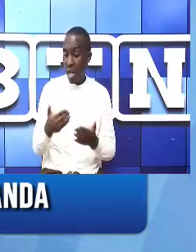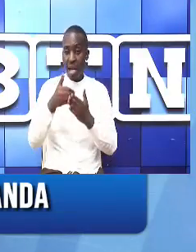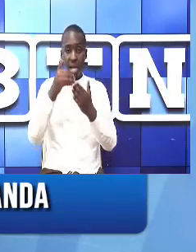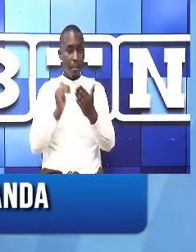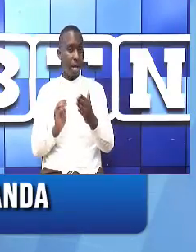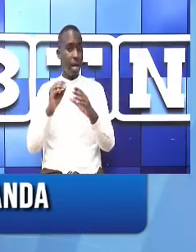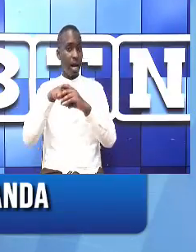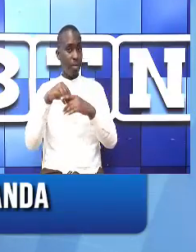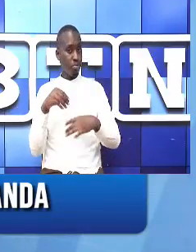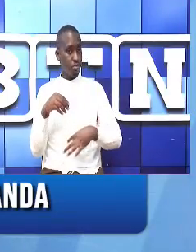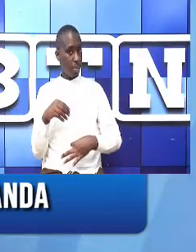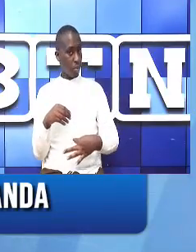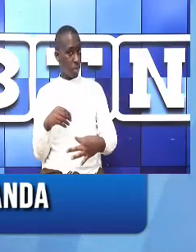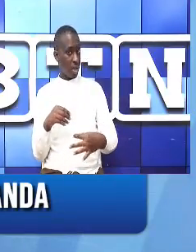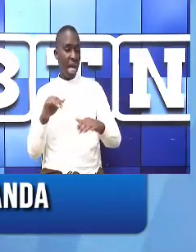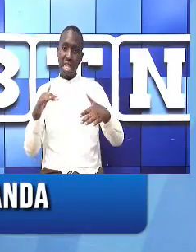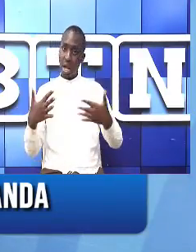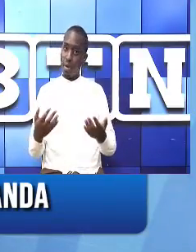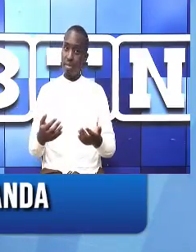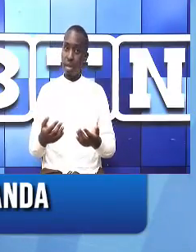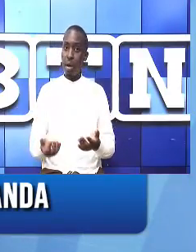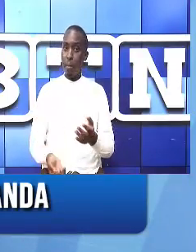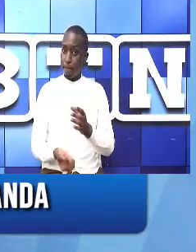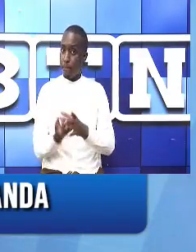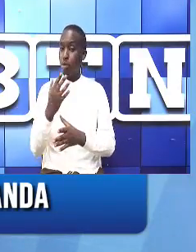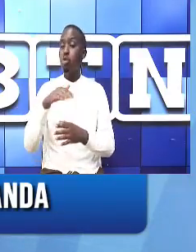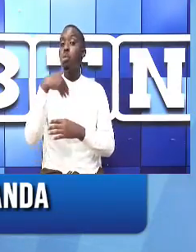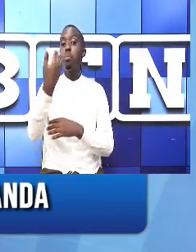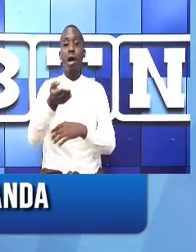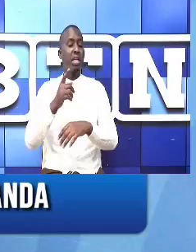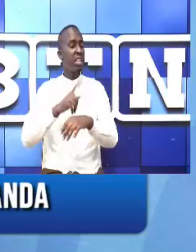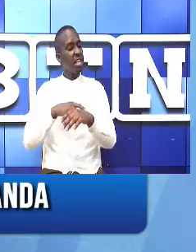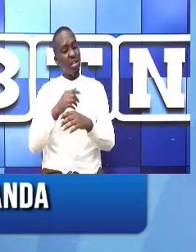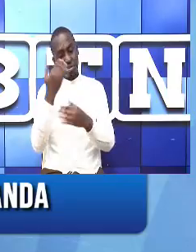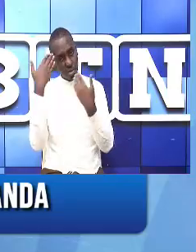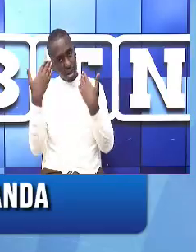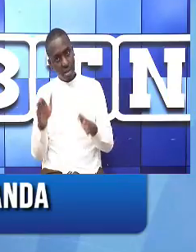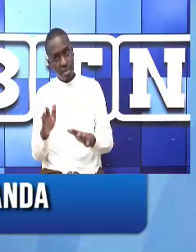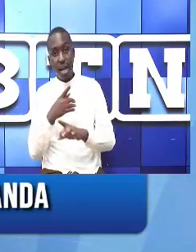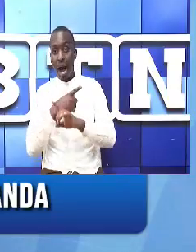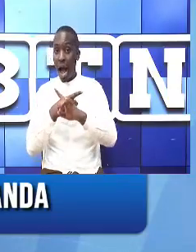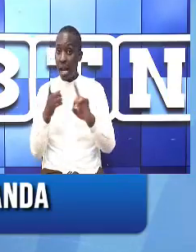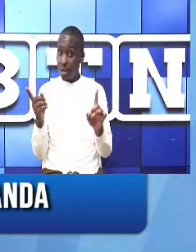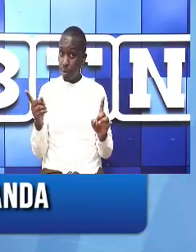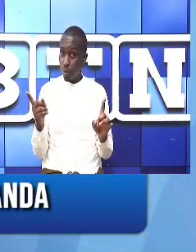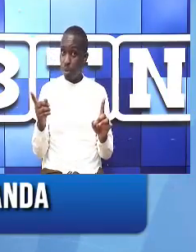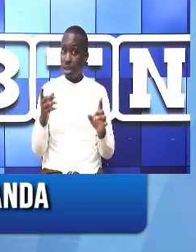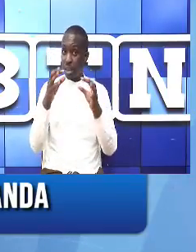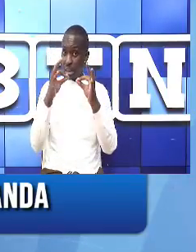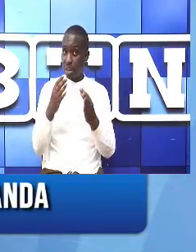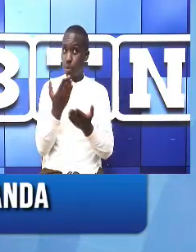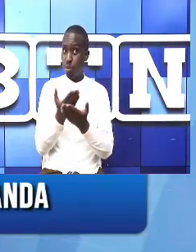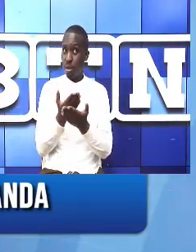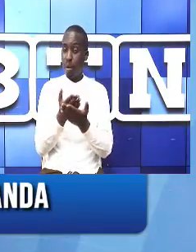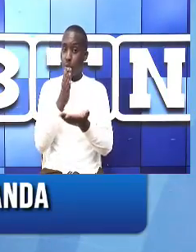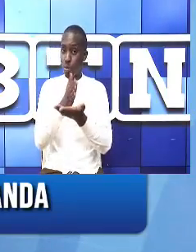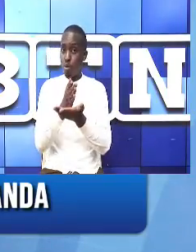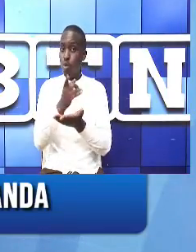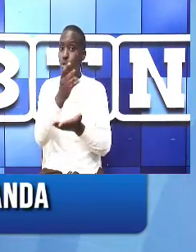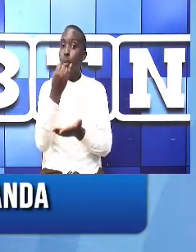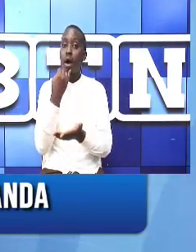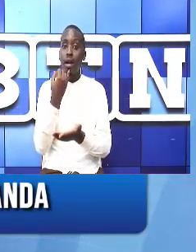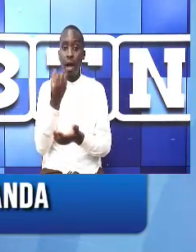akiri mu nda cyangwa akanavugira nyuma igihe runaka ariko icyo bisaba ni uko umwana